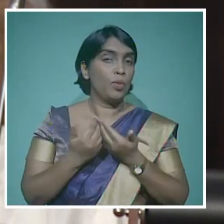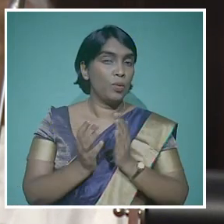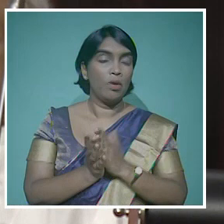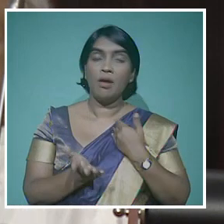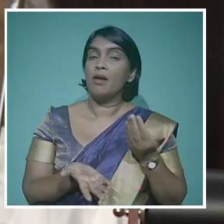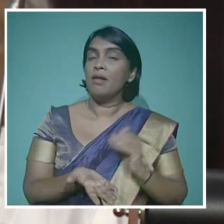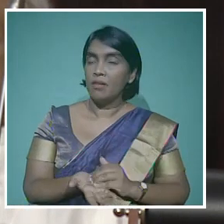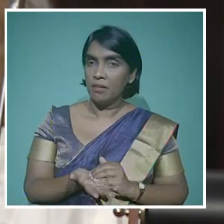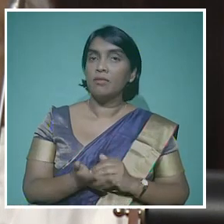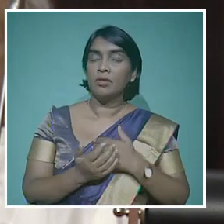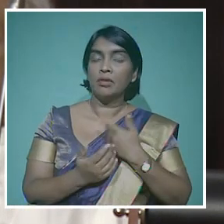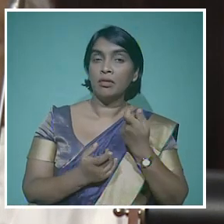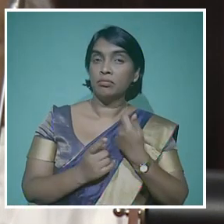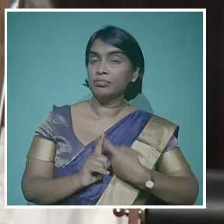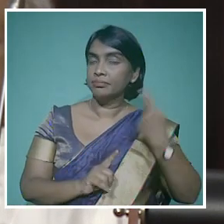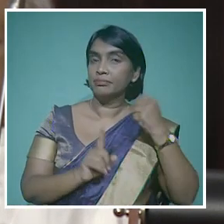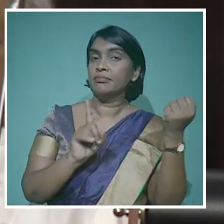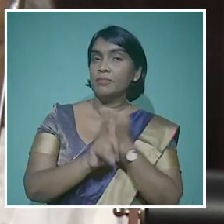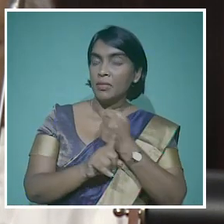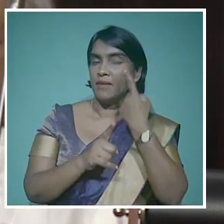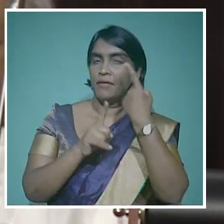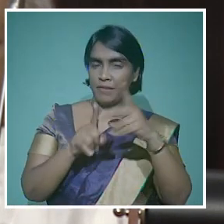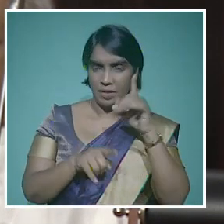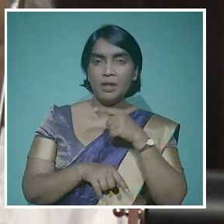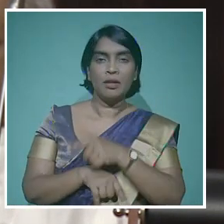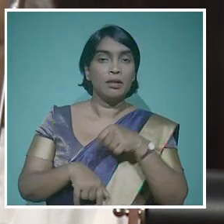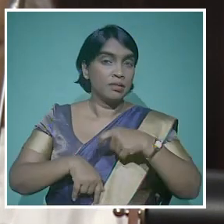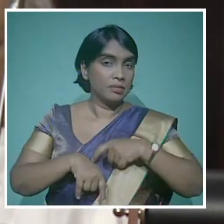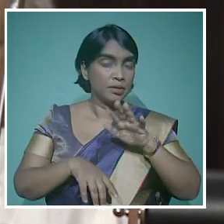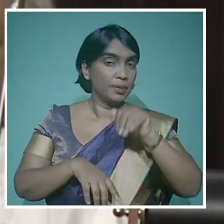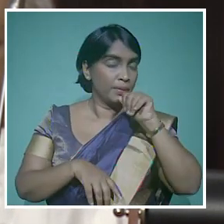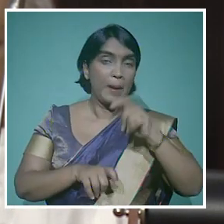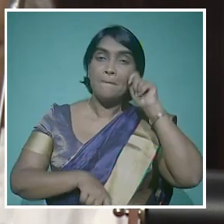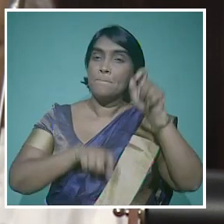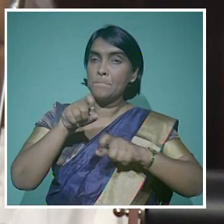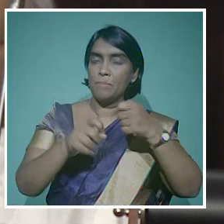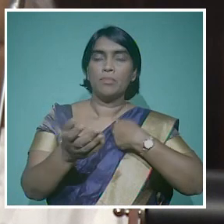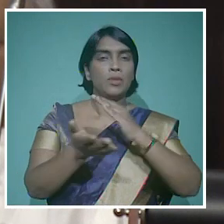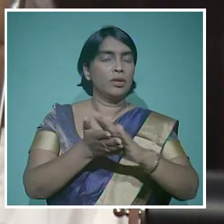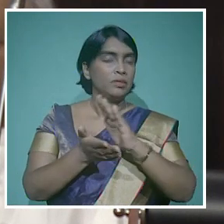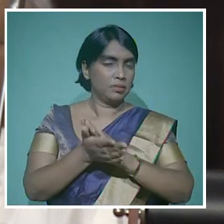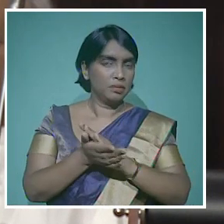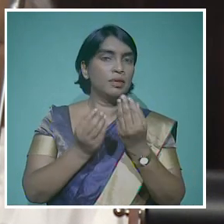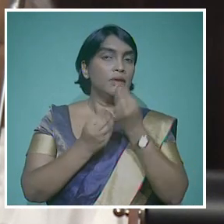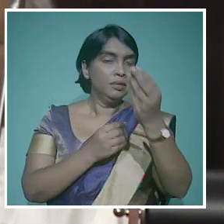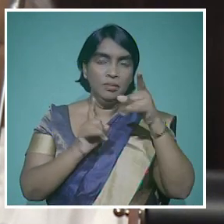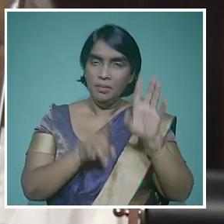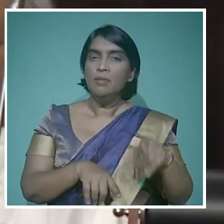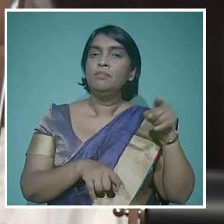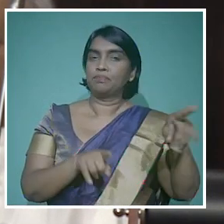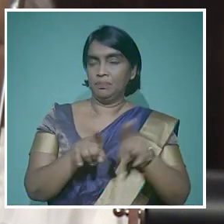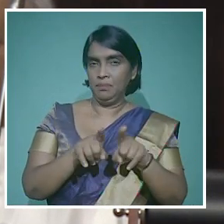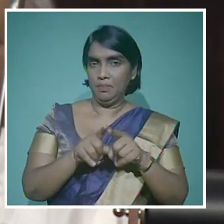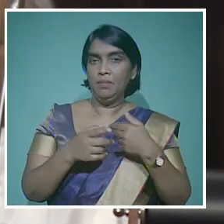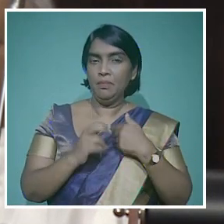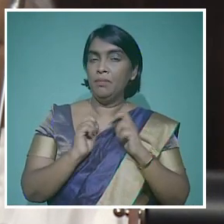නැවත පුබුදුන ආර්ථික බලවේගයකින් විතරයි. මේ මොහොතේ සැබෑ ජනතා මෙහෙවර කියන් තියෙන්නේ එතනයි. ඒ නිසා අපි